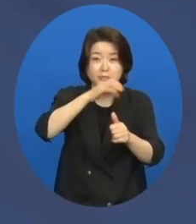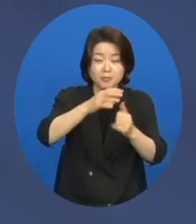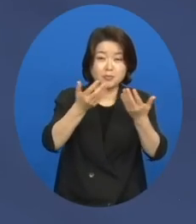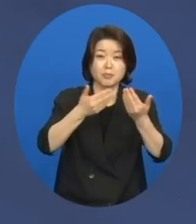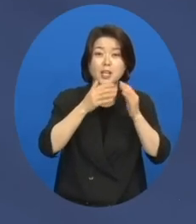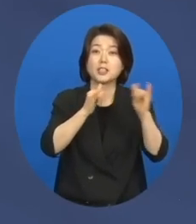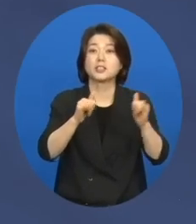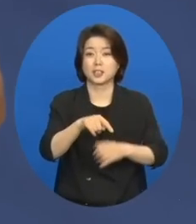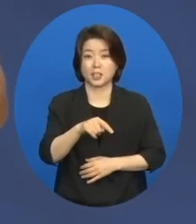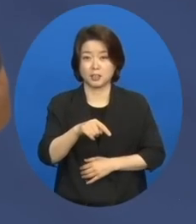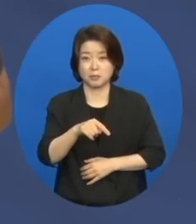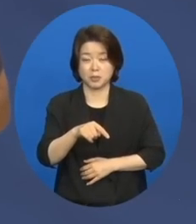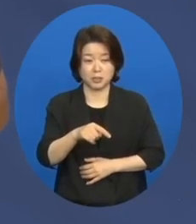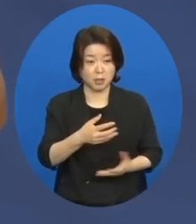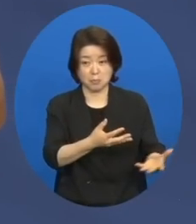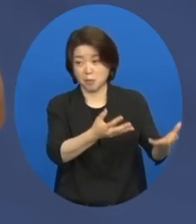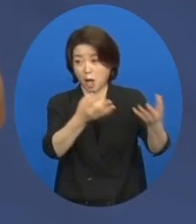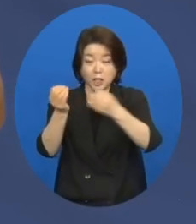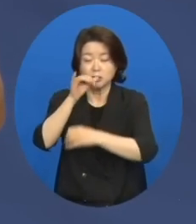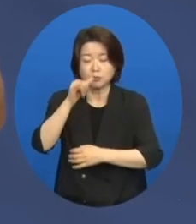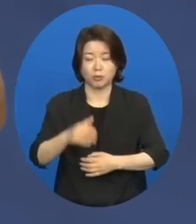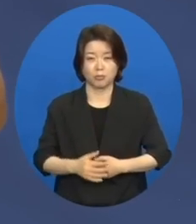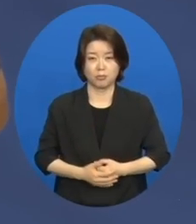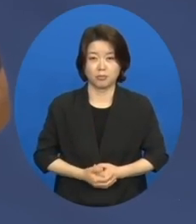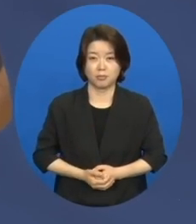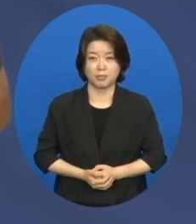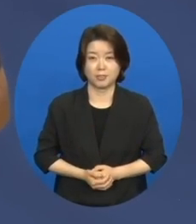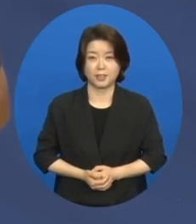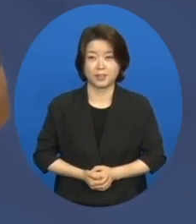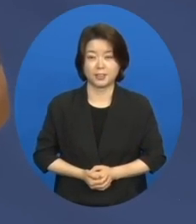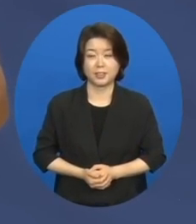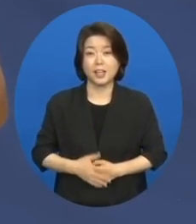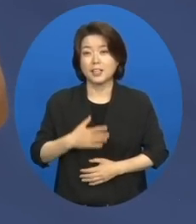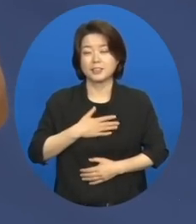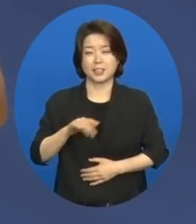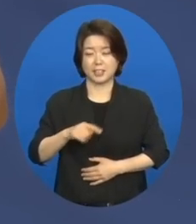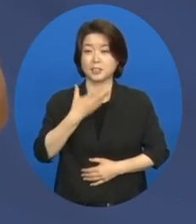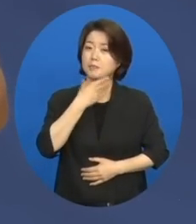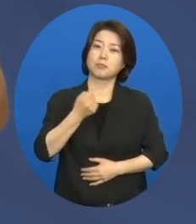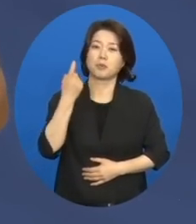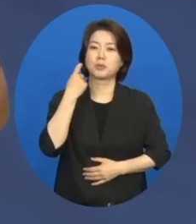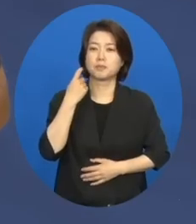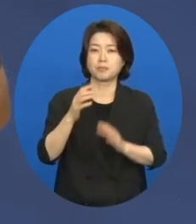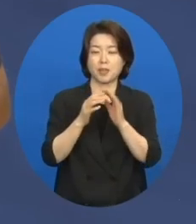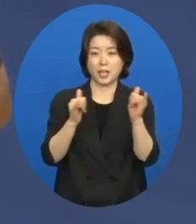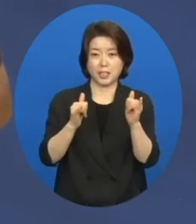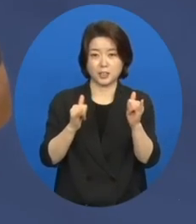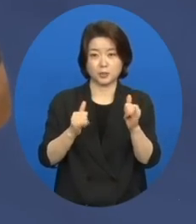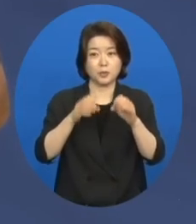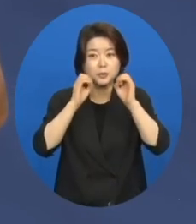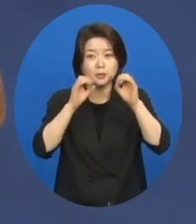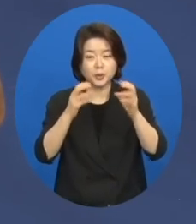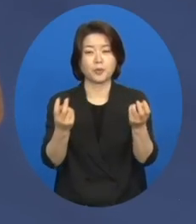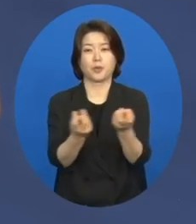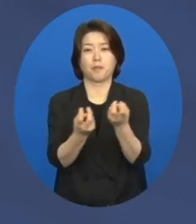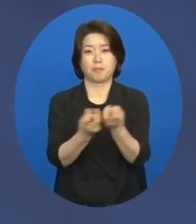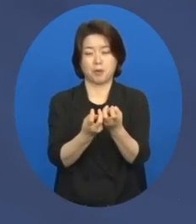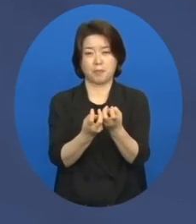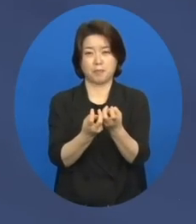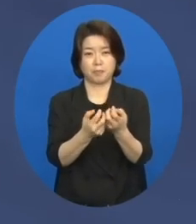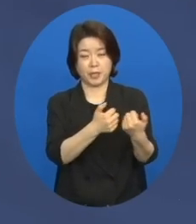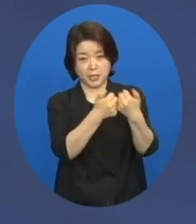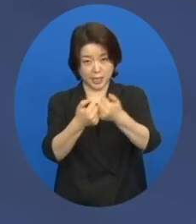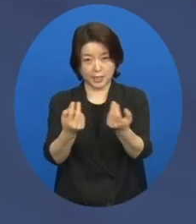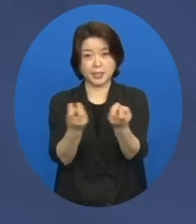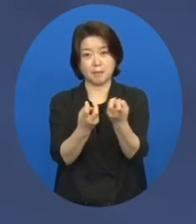사람이 의외로 그렇게 많더라고요. 제가 이 복음을 가지고 전도법 그리고 상담법